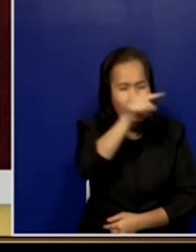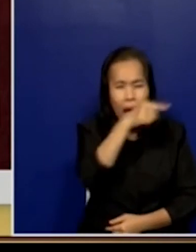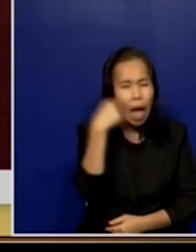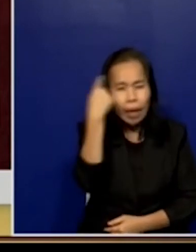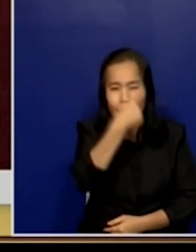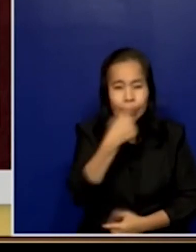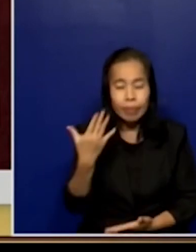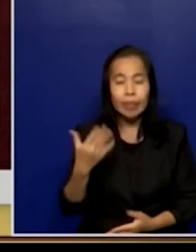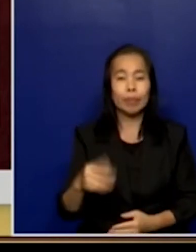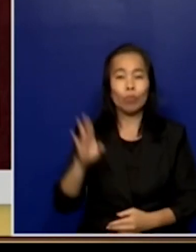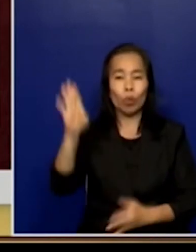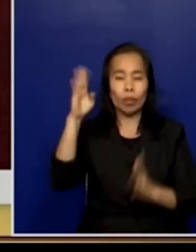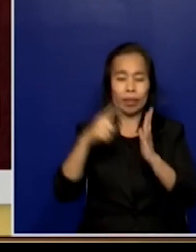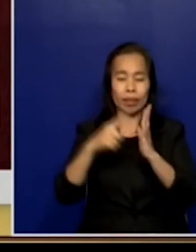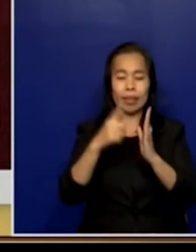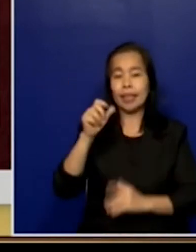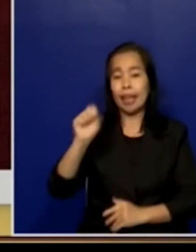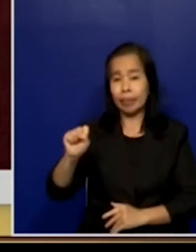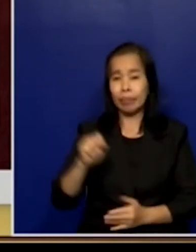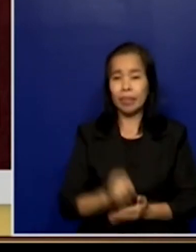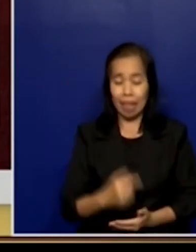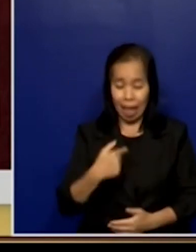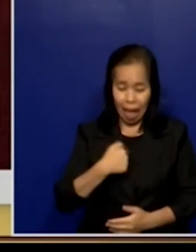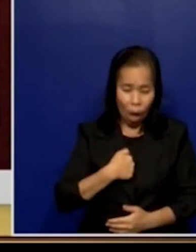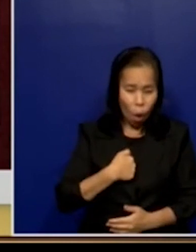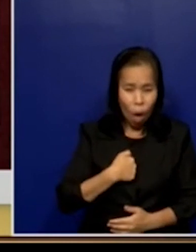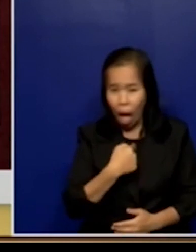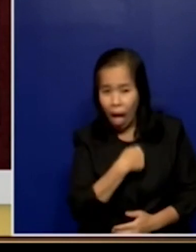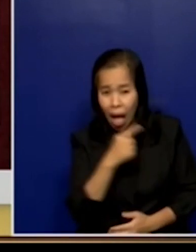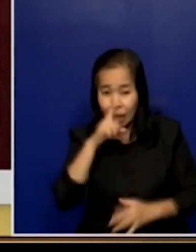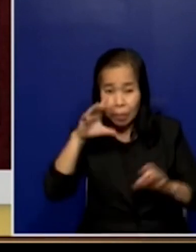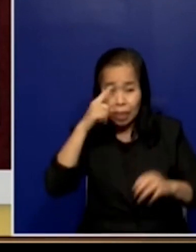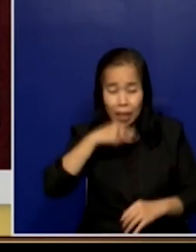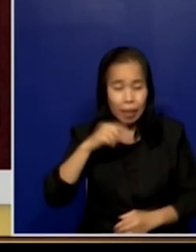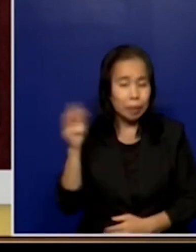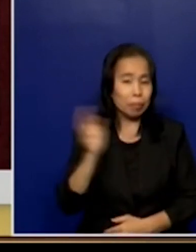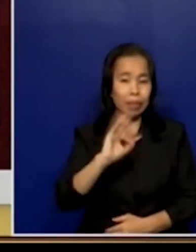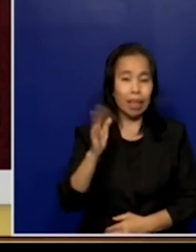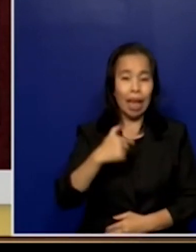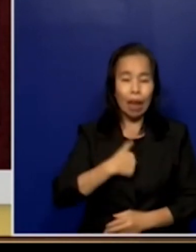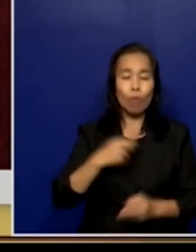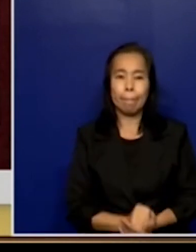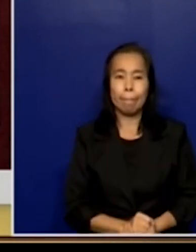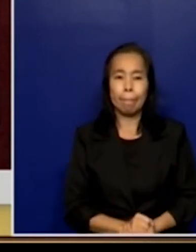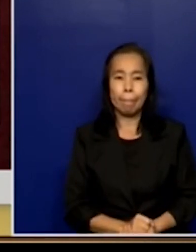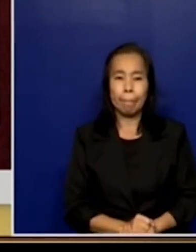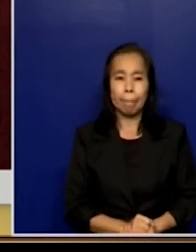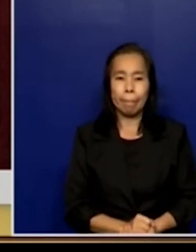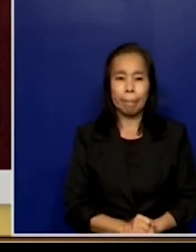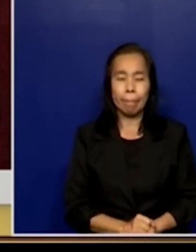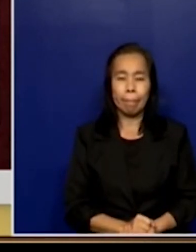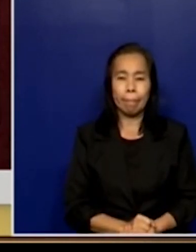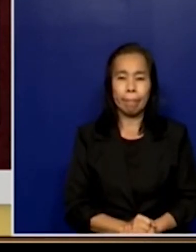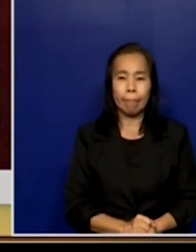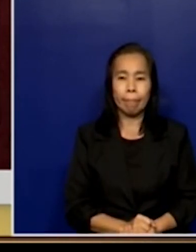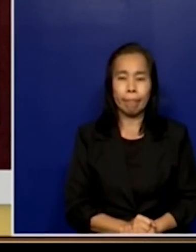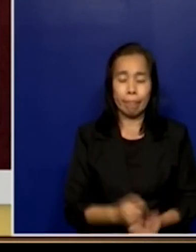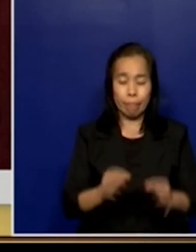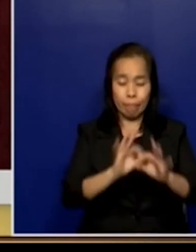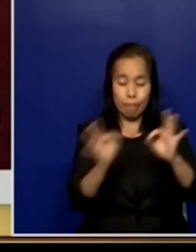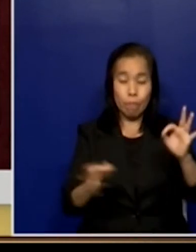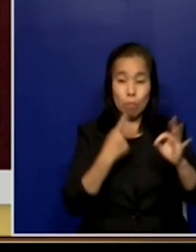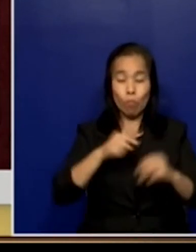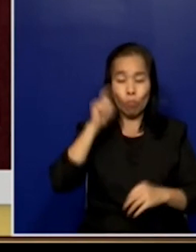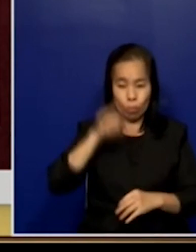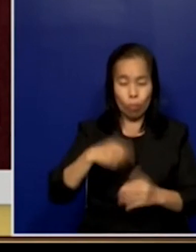เขากคอ AstraZenecaเรานี่ใครครัอย่ลงคดวเปรัฐบาลไยเรานคือสยาม BioScienceส่นประโยคที่บอกวาคุณ